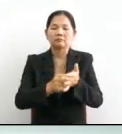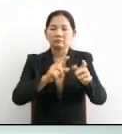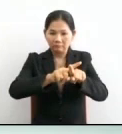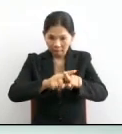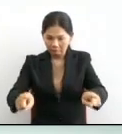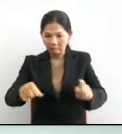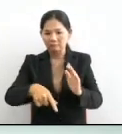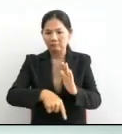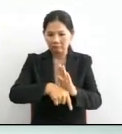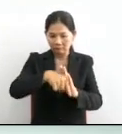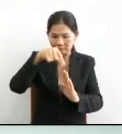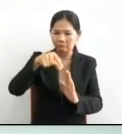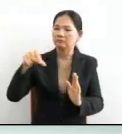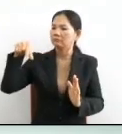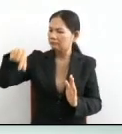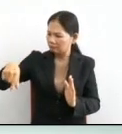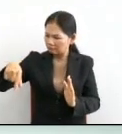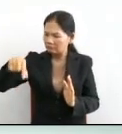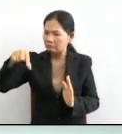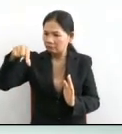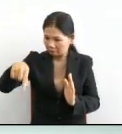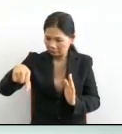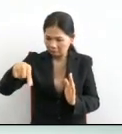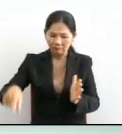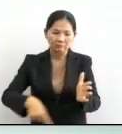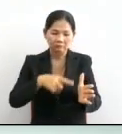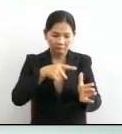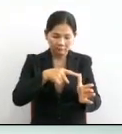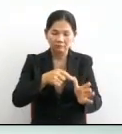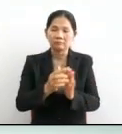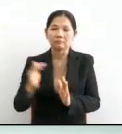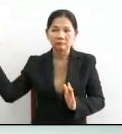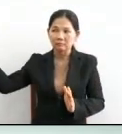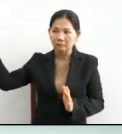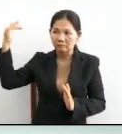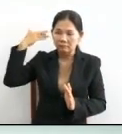cả chẳng ta đụng đại tới hai tha sợ tí sợ sạp con